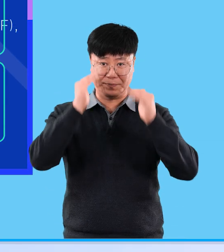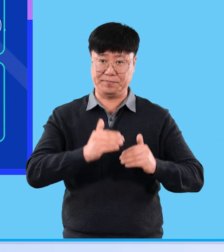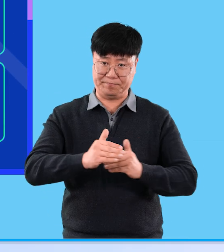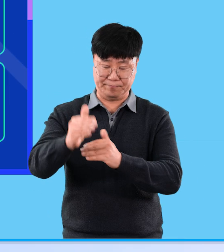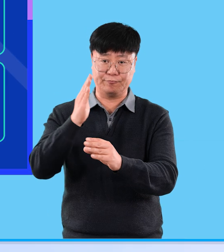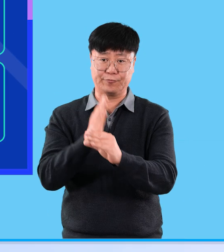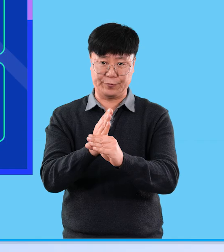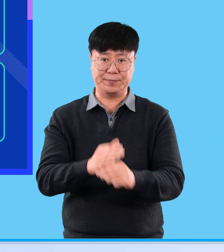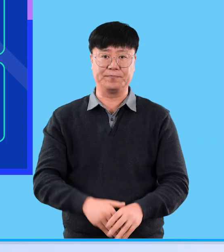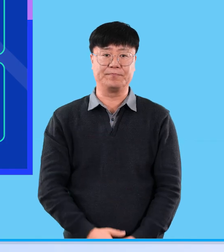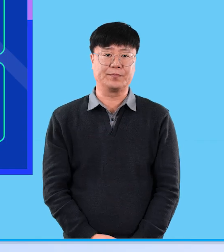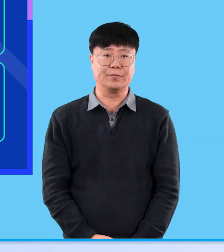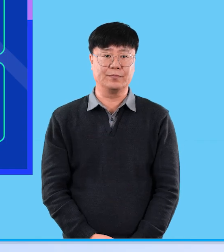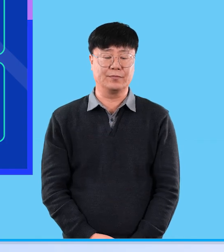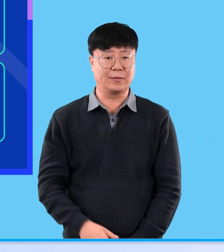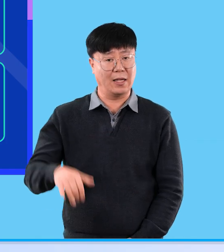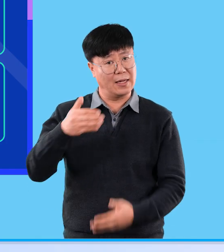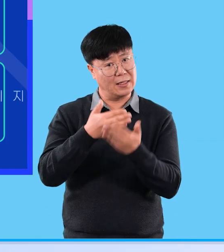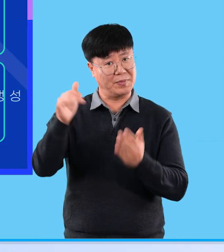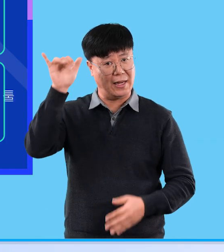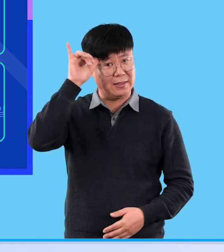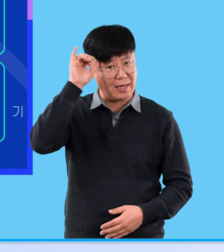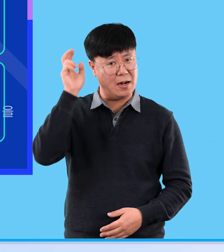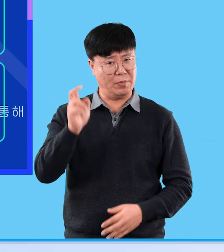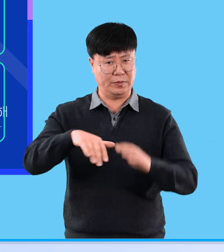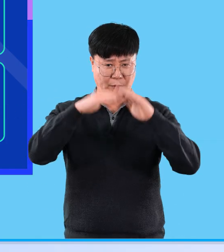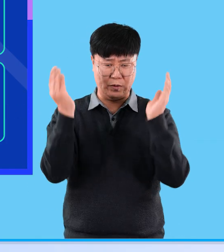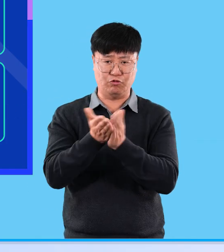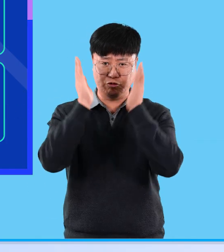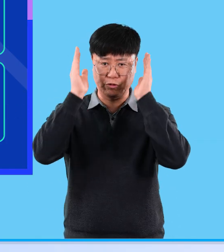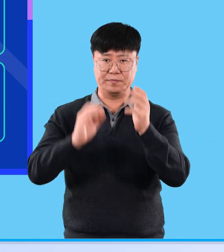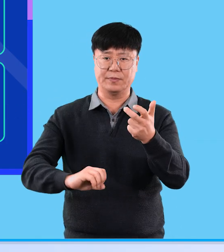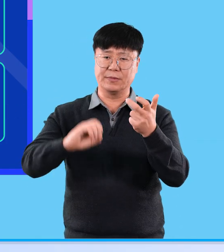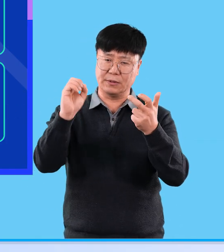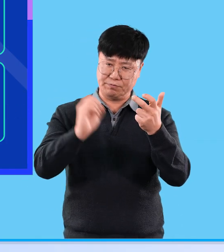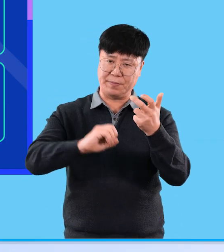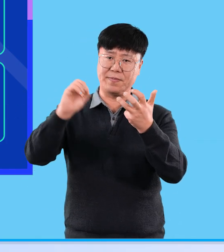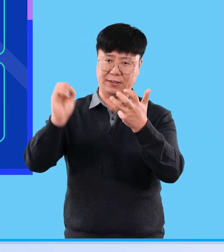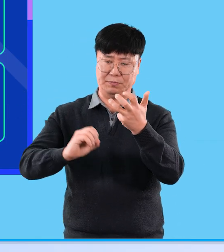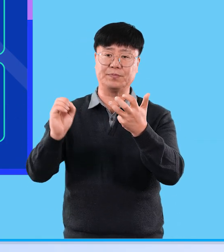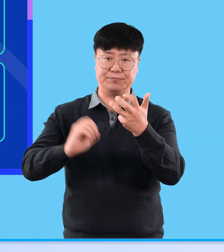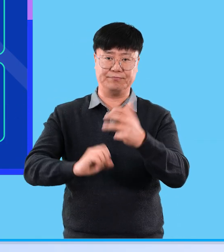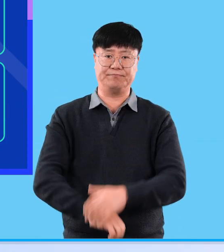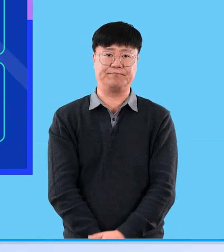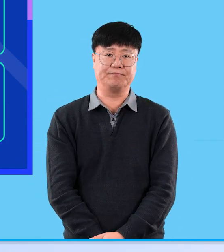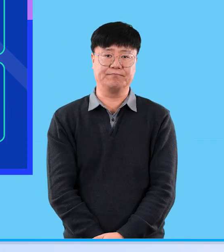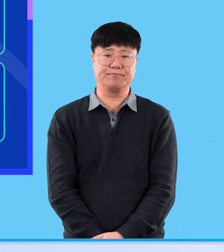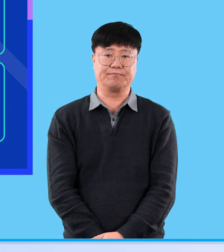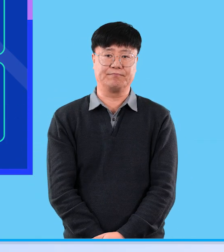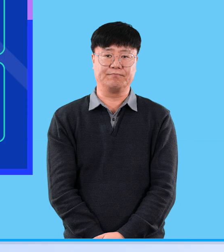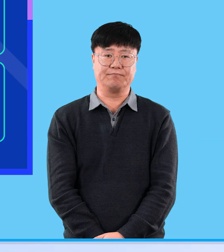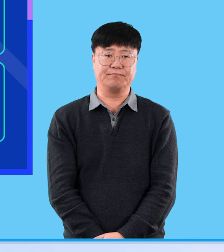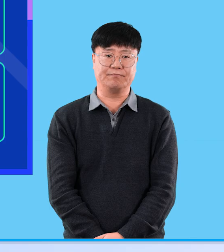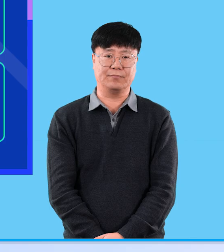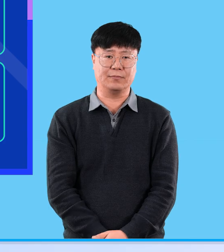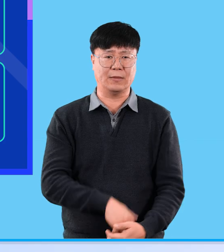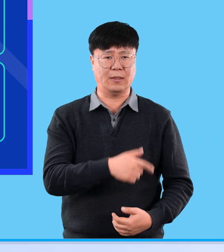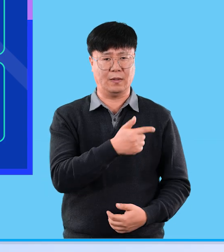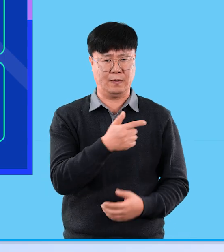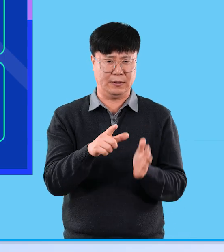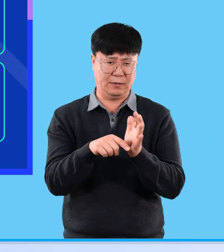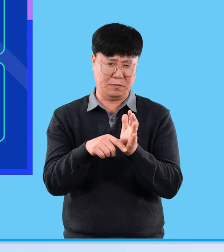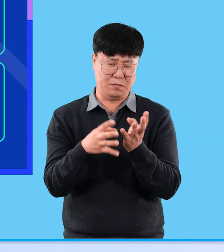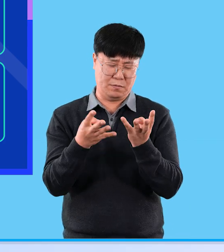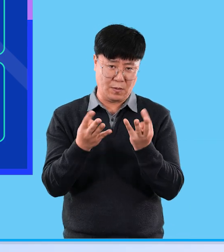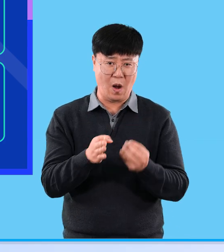진행이 되고 있는데요. 미드저니가 아마 전반적인 이 수업에서 7, 80% 정도 아주